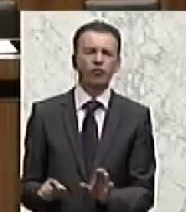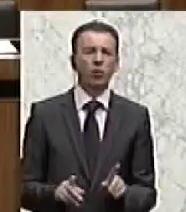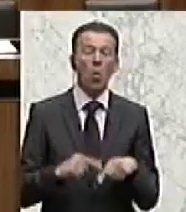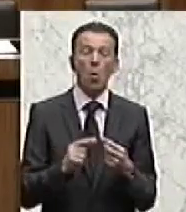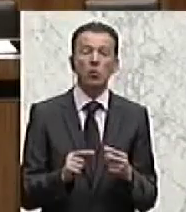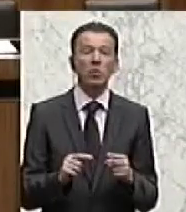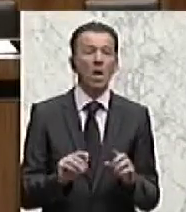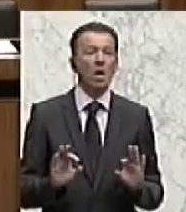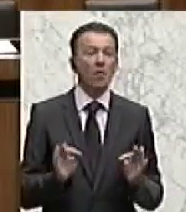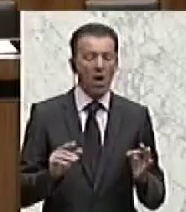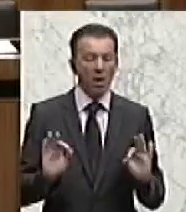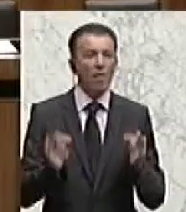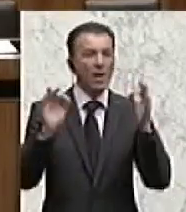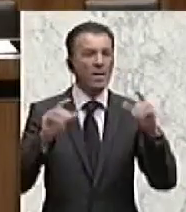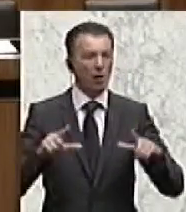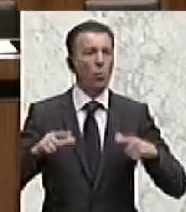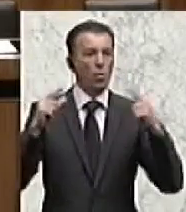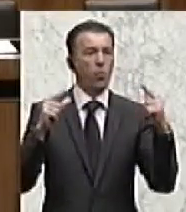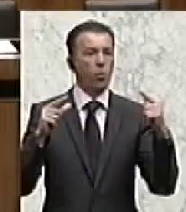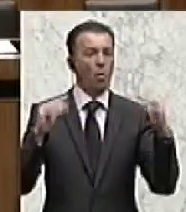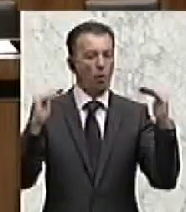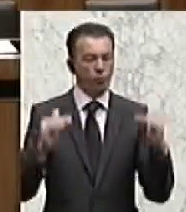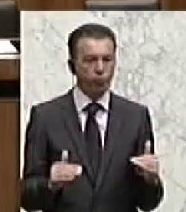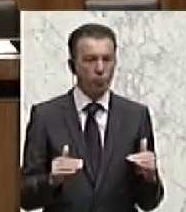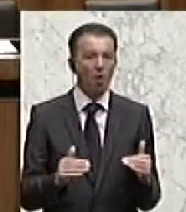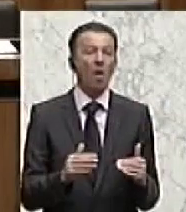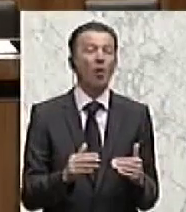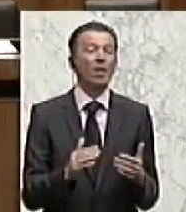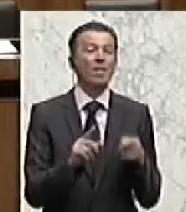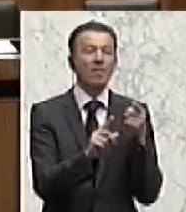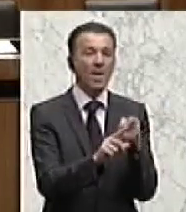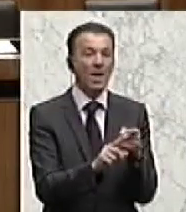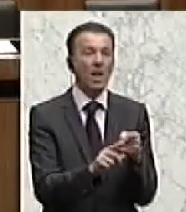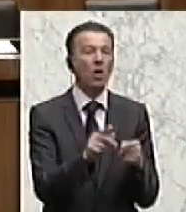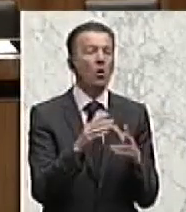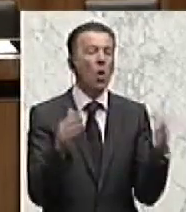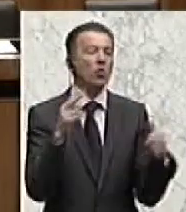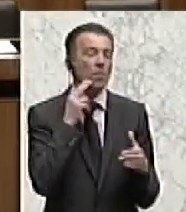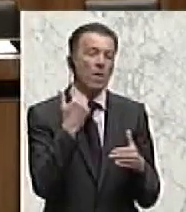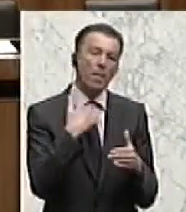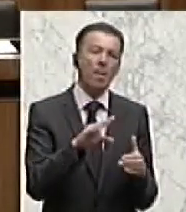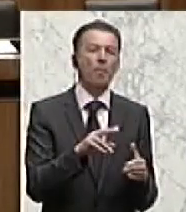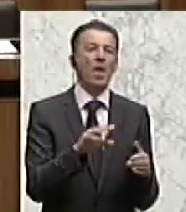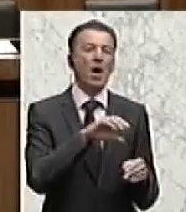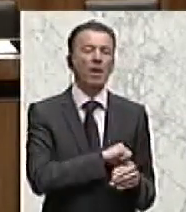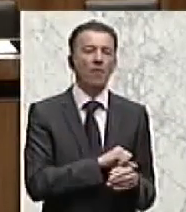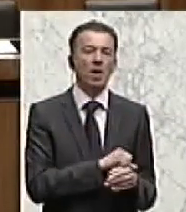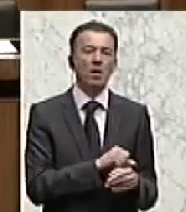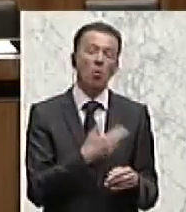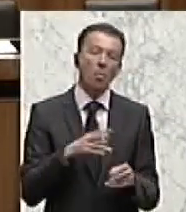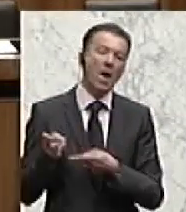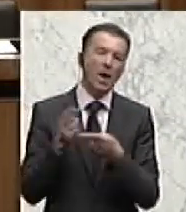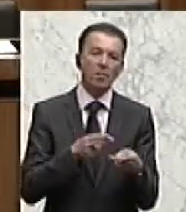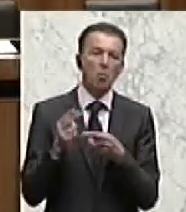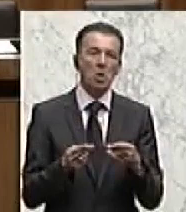Qualität, letzter Satz, Frau Präsident, hier Profite für Konzerne zu ermöglichen, die Exporte nach oben zu schrauben und was auf unseren Tellern landet, von der